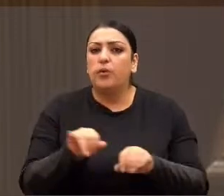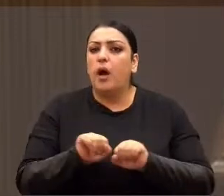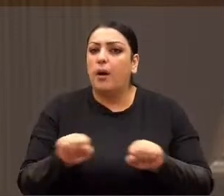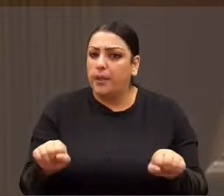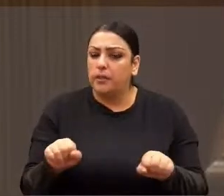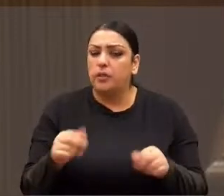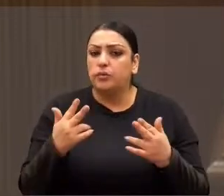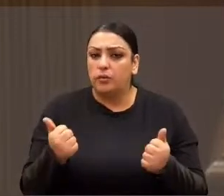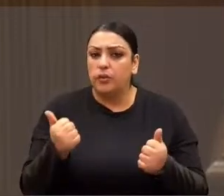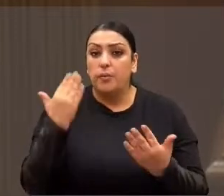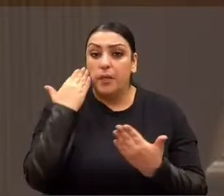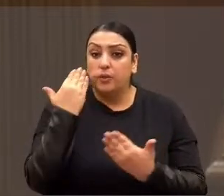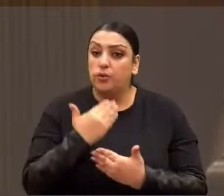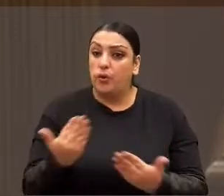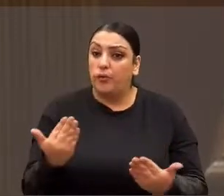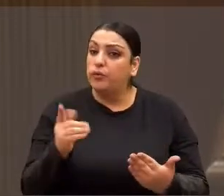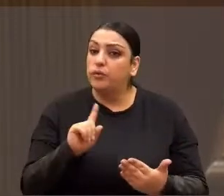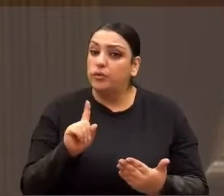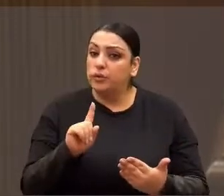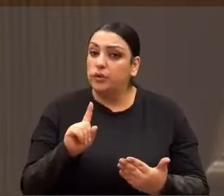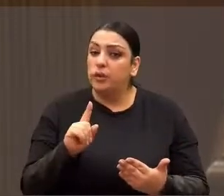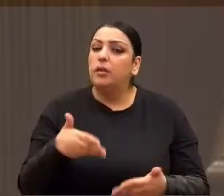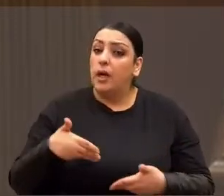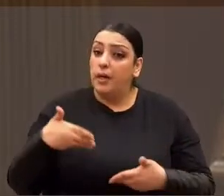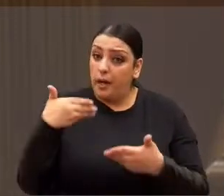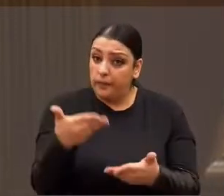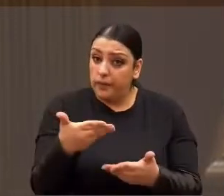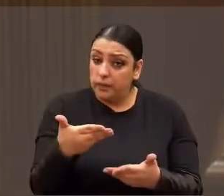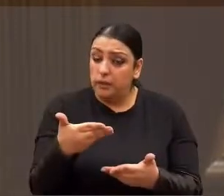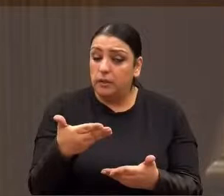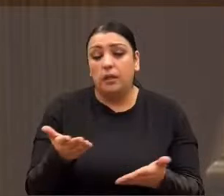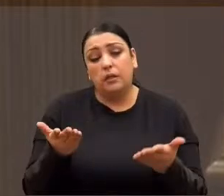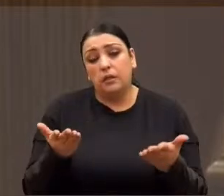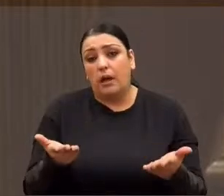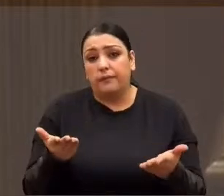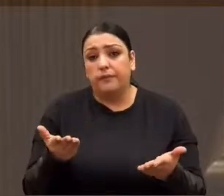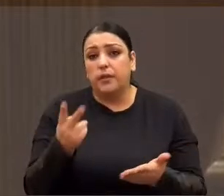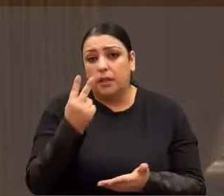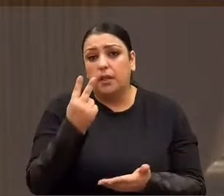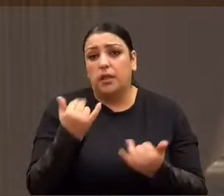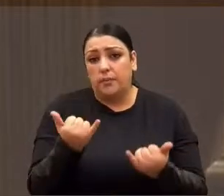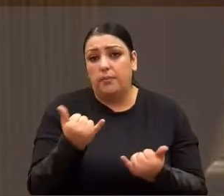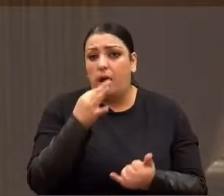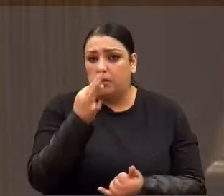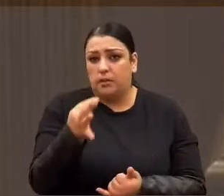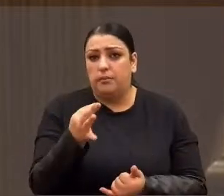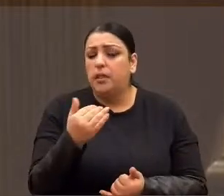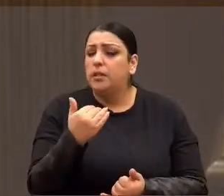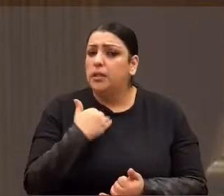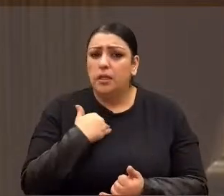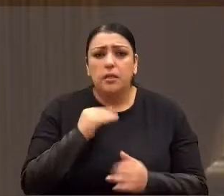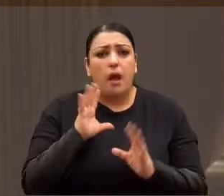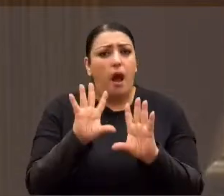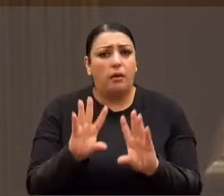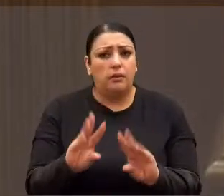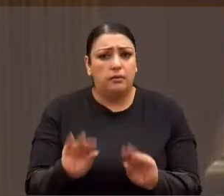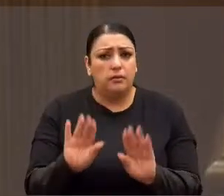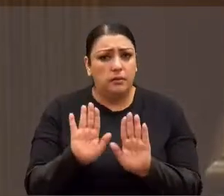է ասում, հրավիրել եք մեղքը ձեր վիզը, բայց հանգստացնեմ, չեմ եկել այստեղ